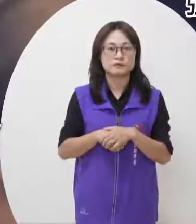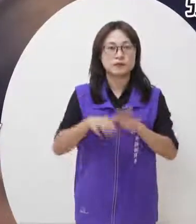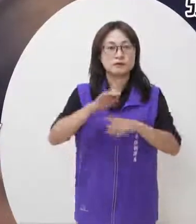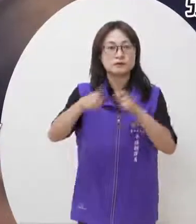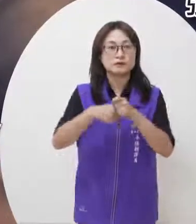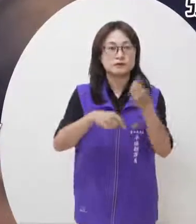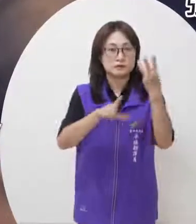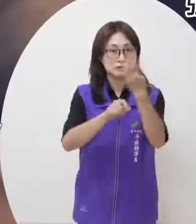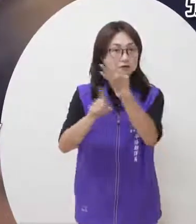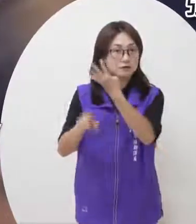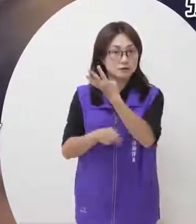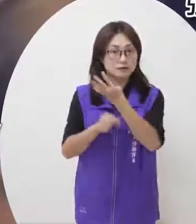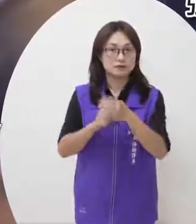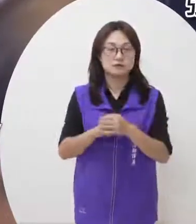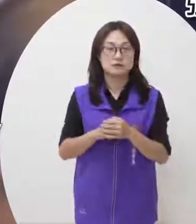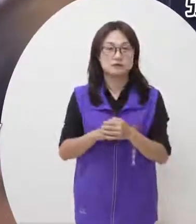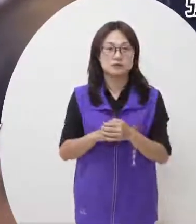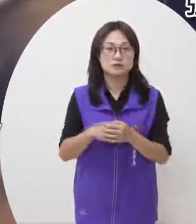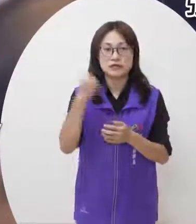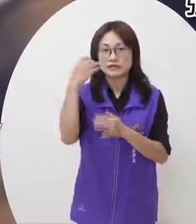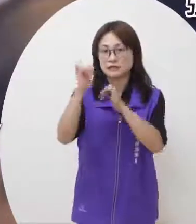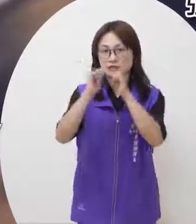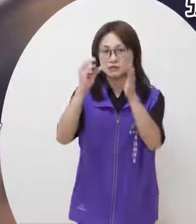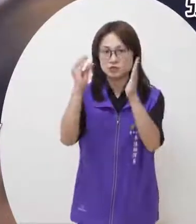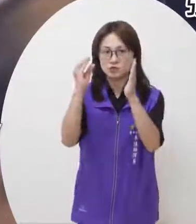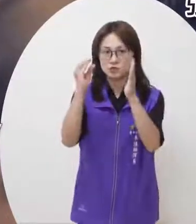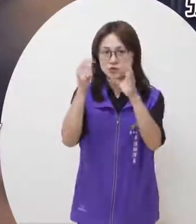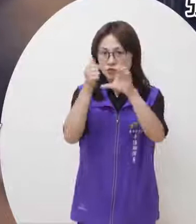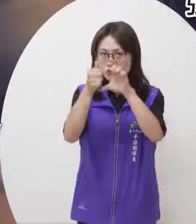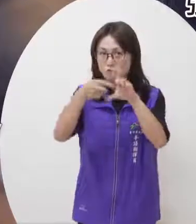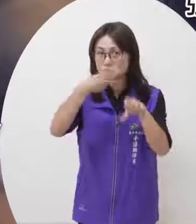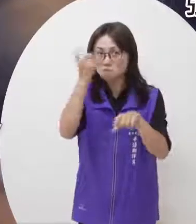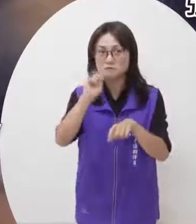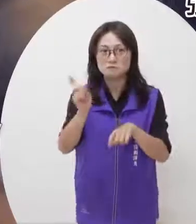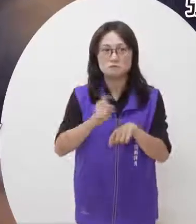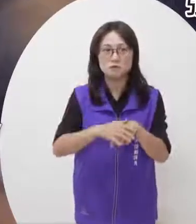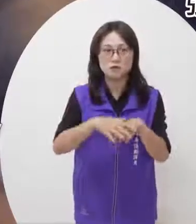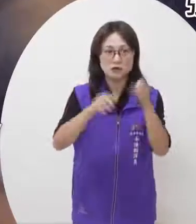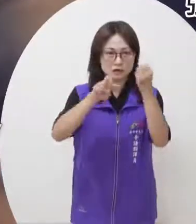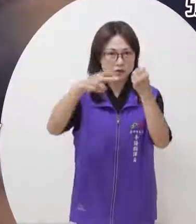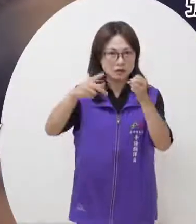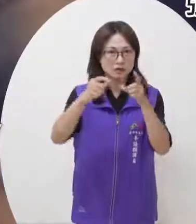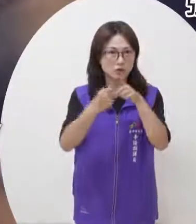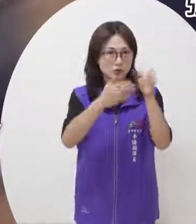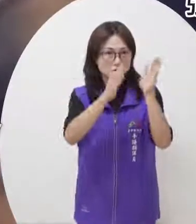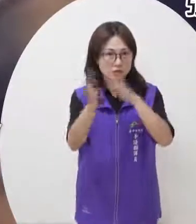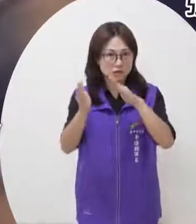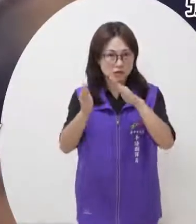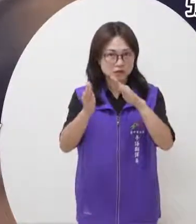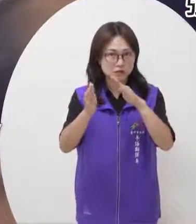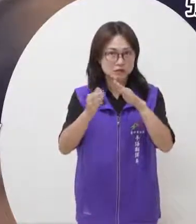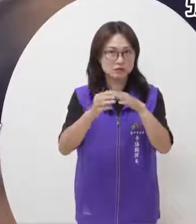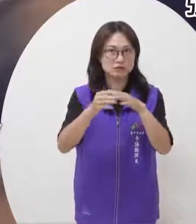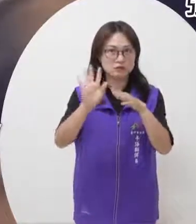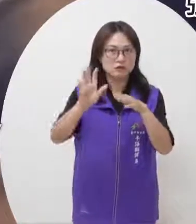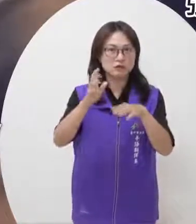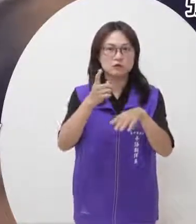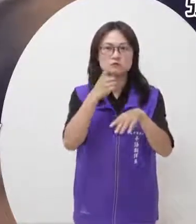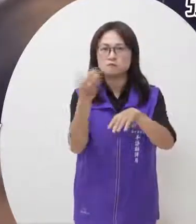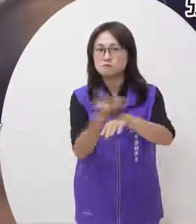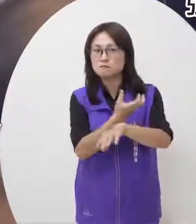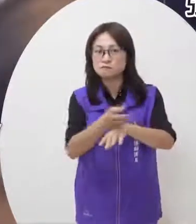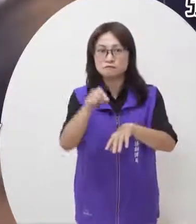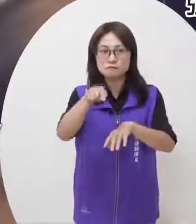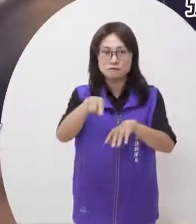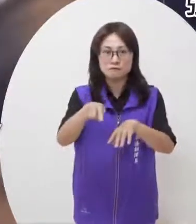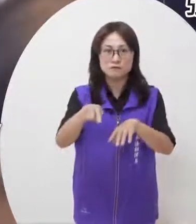间，在新社区有发现有0.2公顷的温室番茄的，它有罹患番